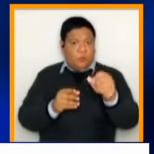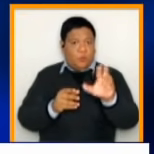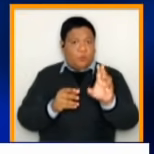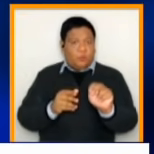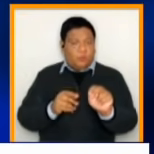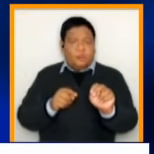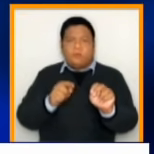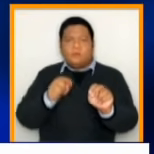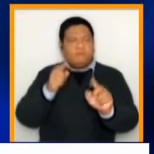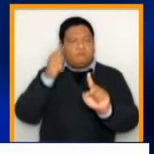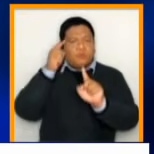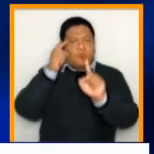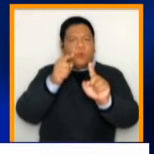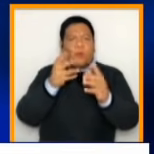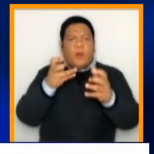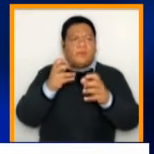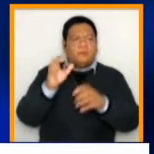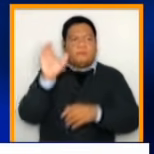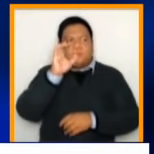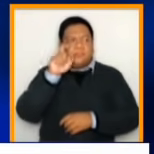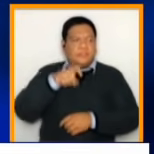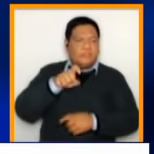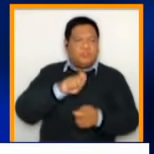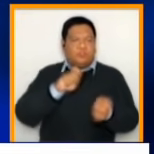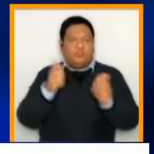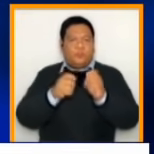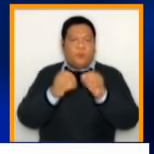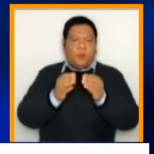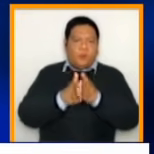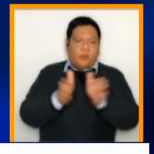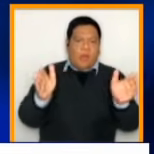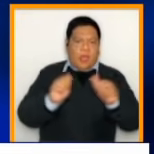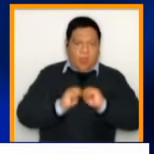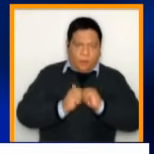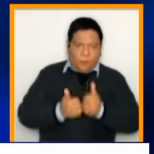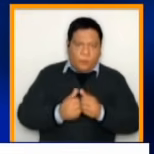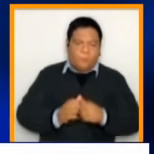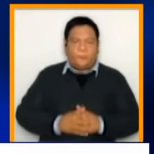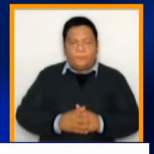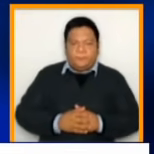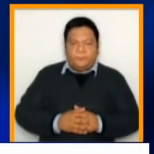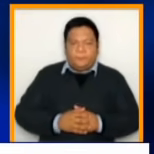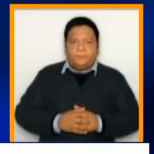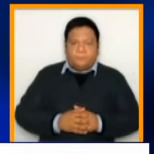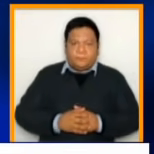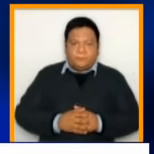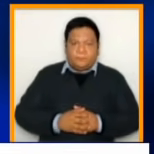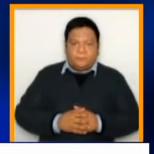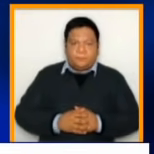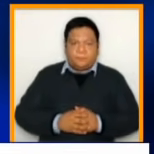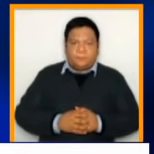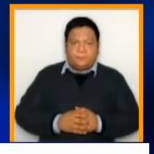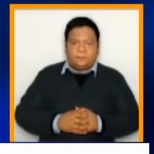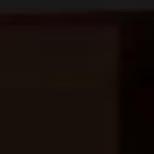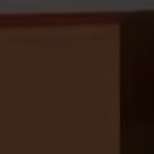pagbabago. Yan ang unang balita. Tina Panganiban Perez, buong puso para sa Pilipino.